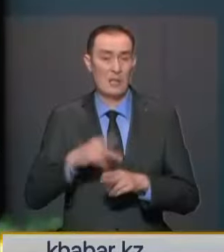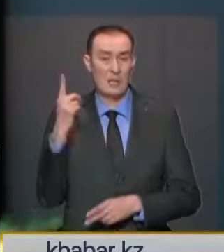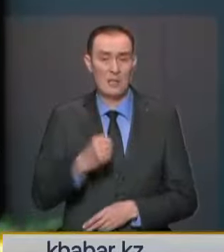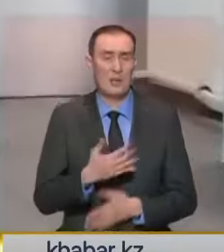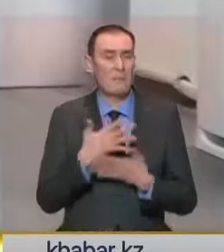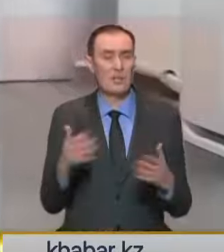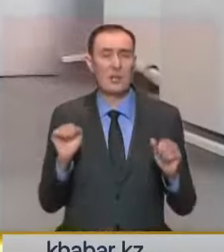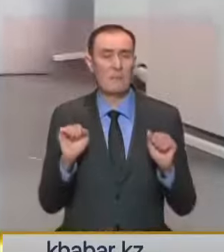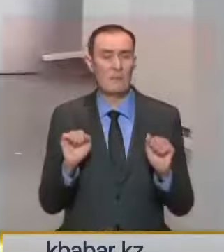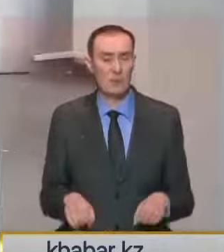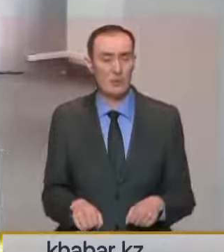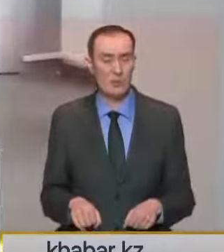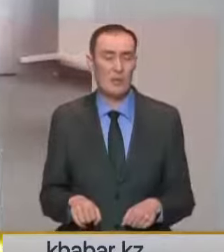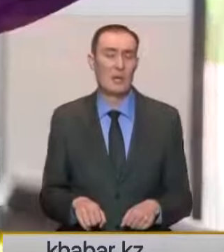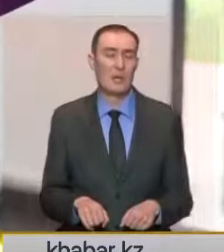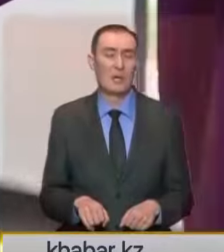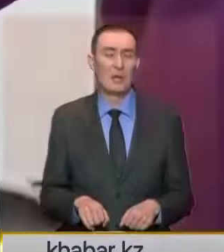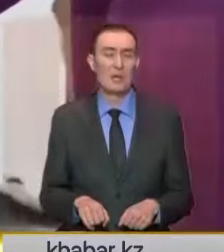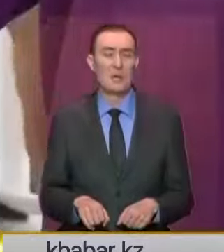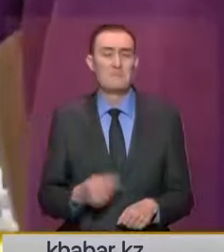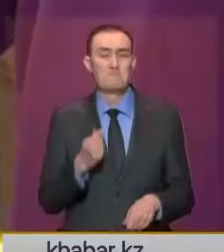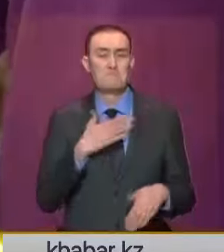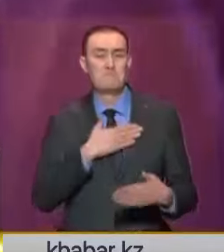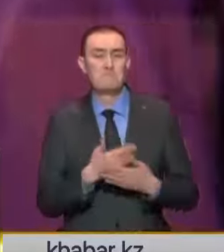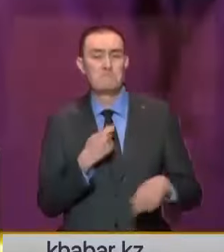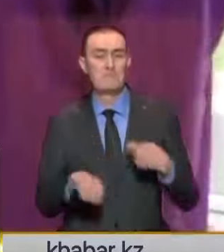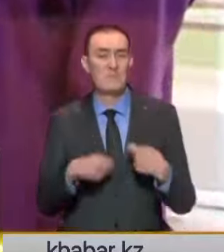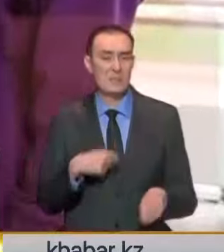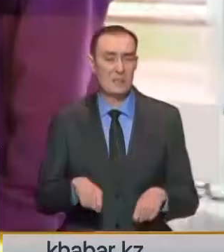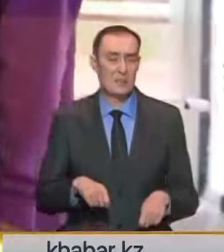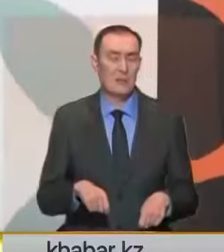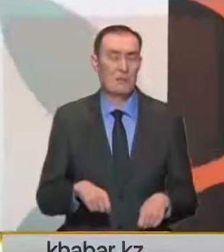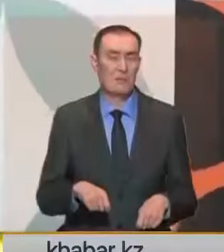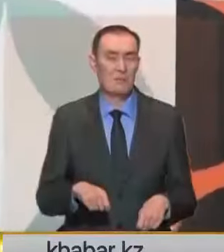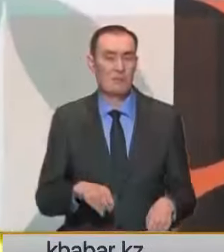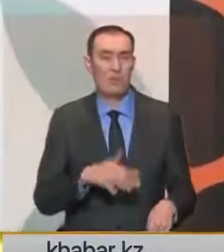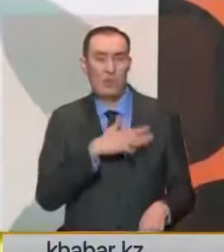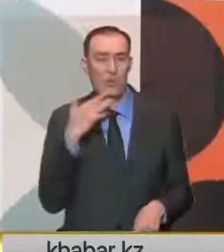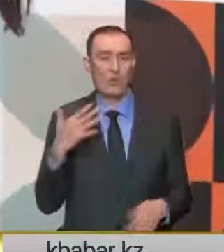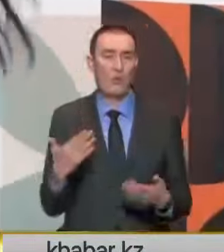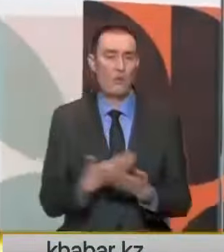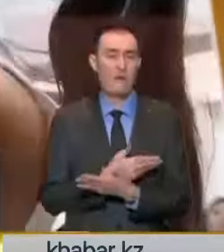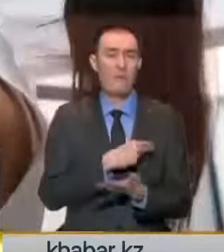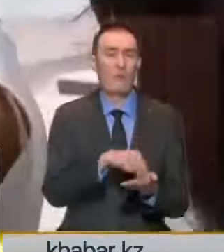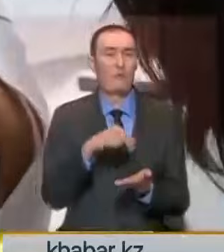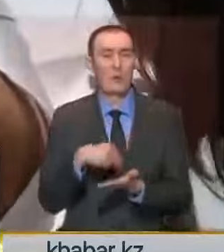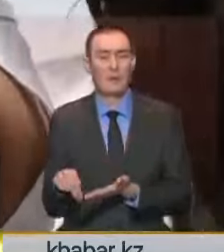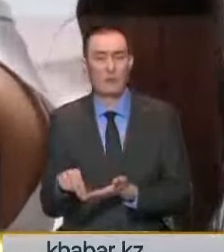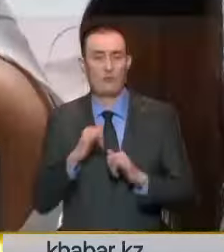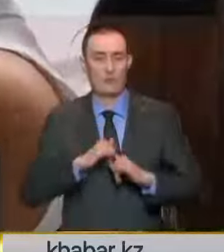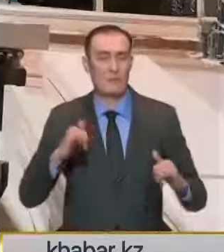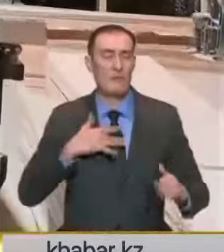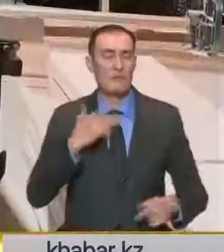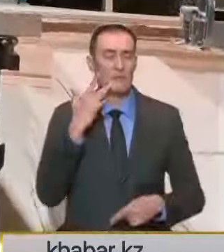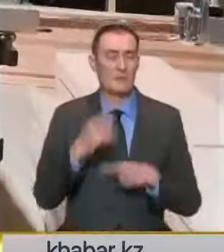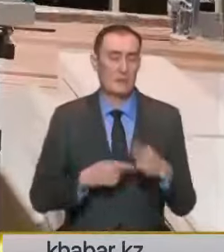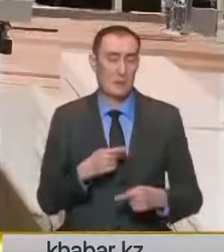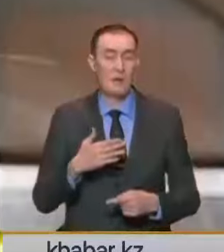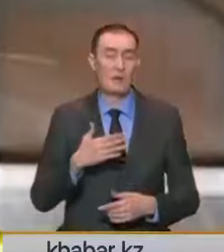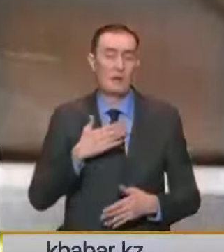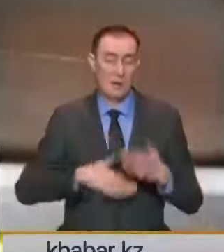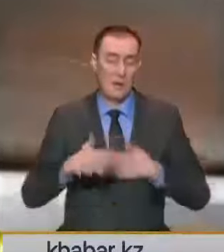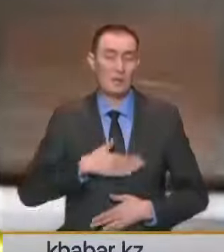огромная возможность. Именно с точки зрения бизнеса это сильно привлекает много клиентов. То есть мы всегда рады